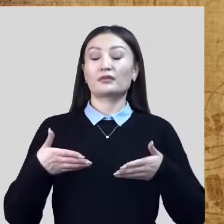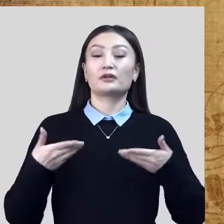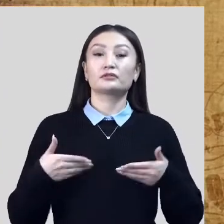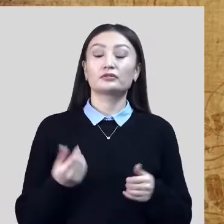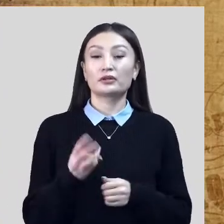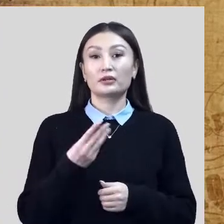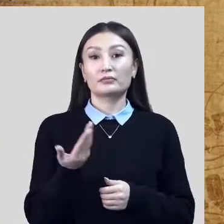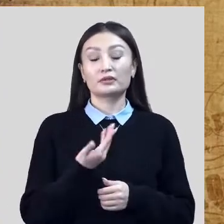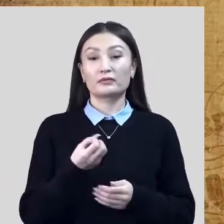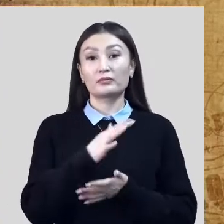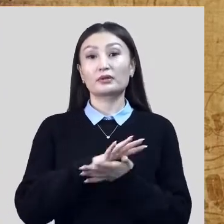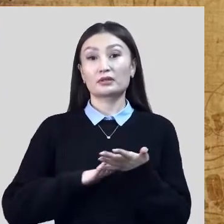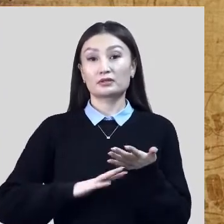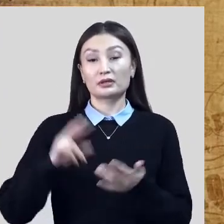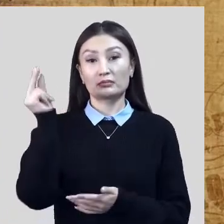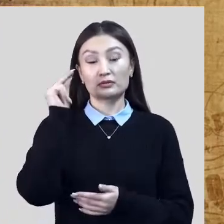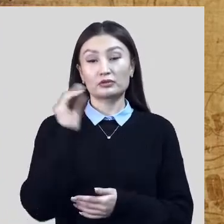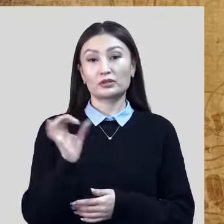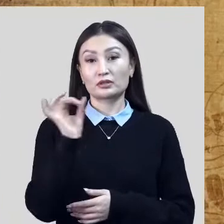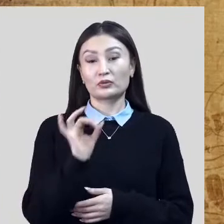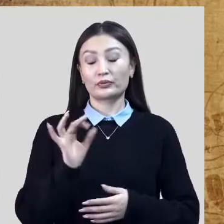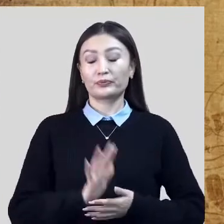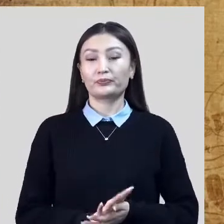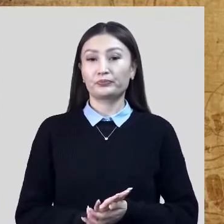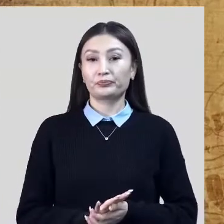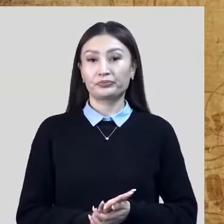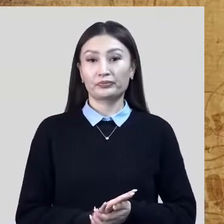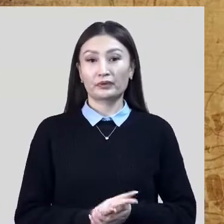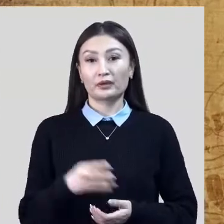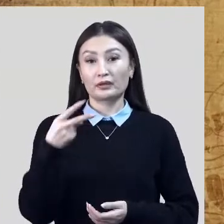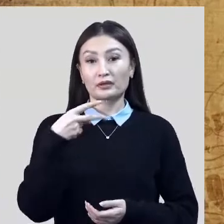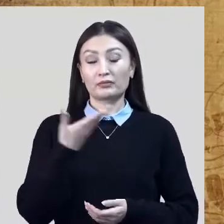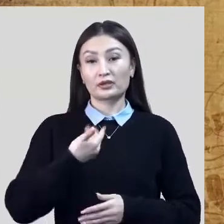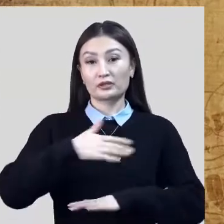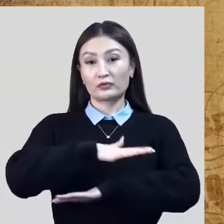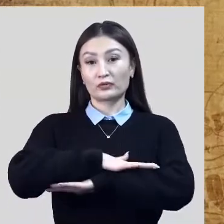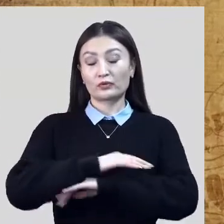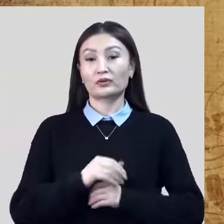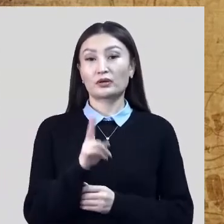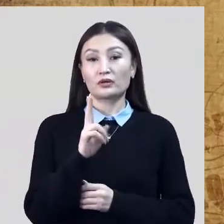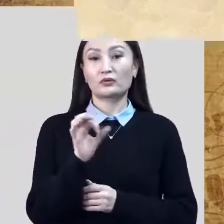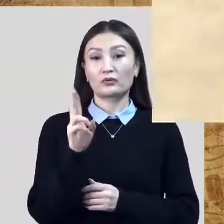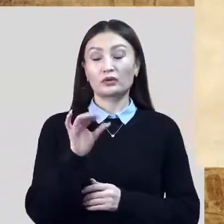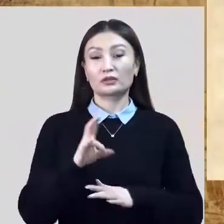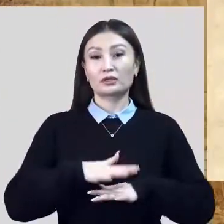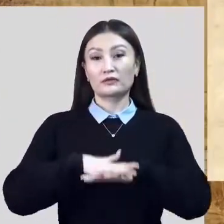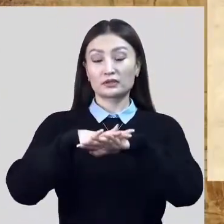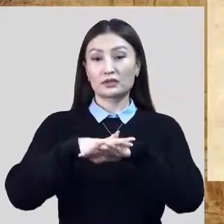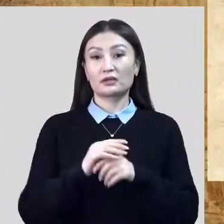Здравствуйте! Мы с вами продолжаем изучать историю. Тема нашего урока – Коканское